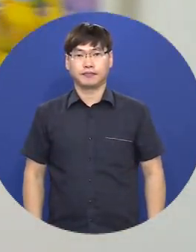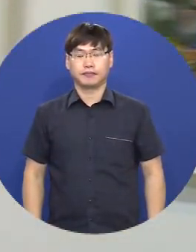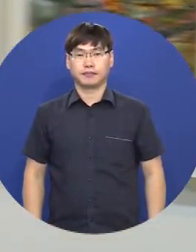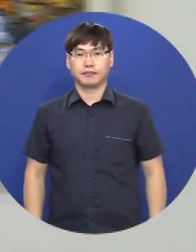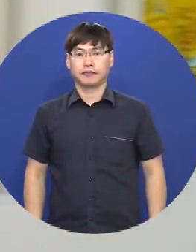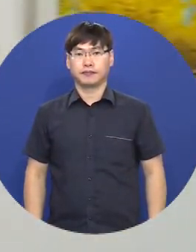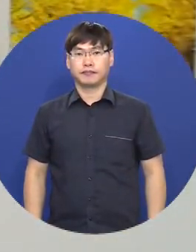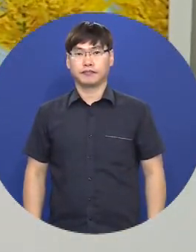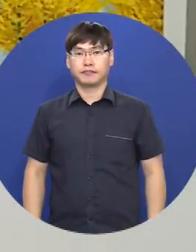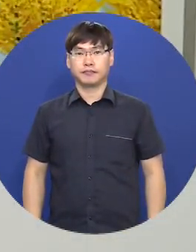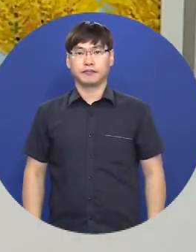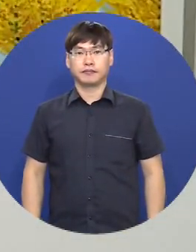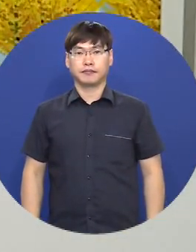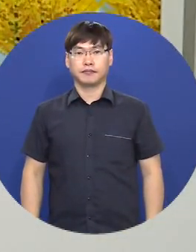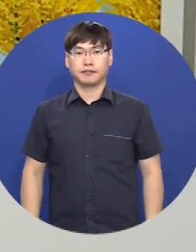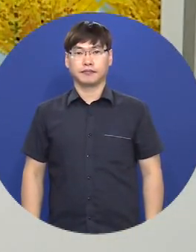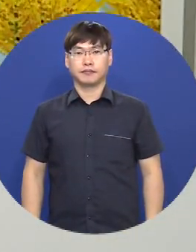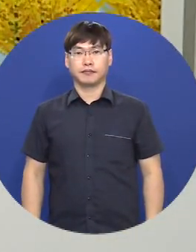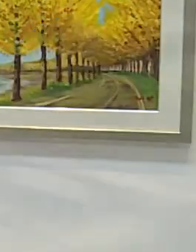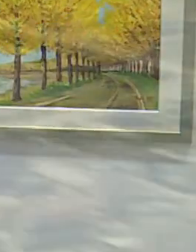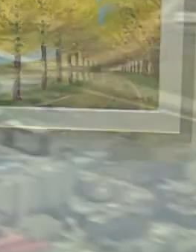평창 박혜지입니다.